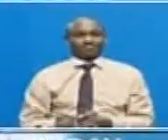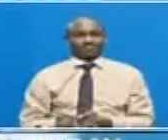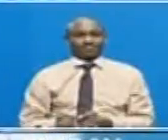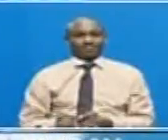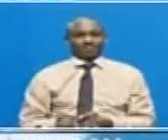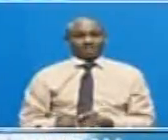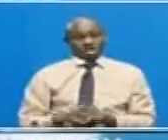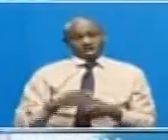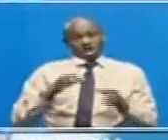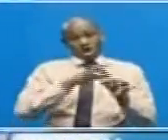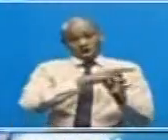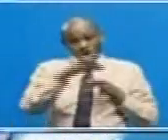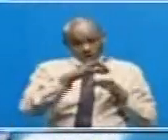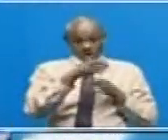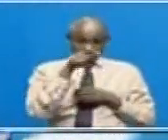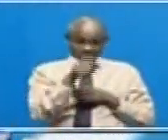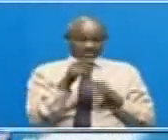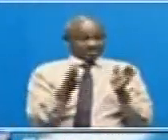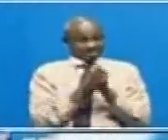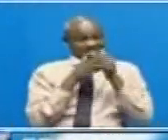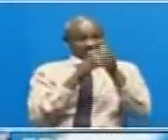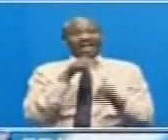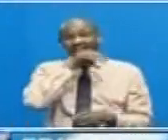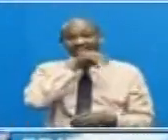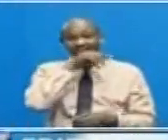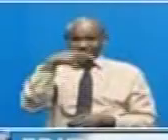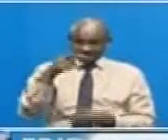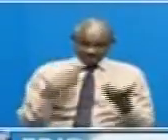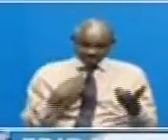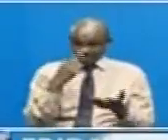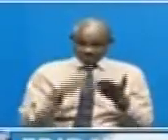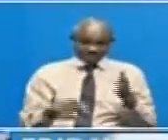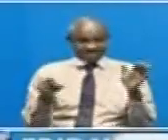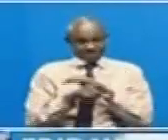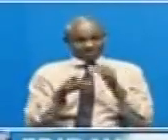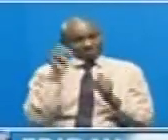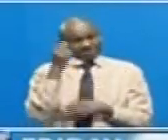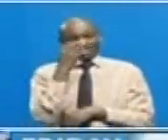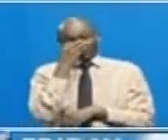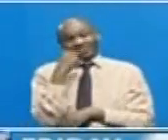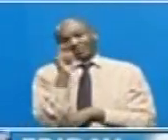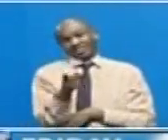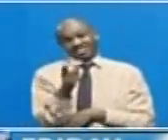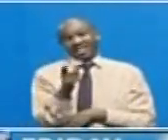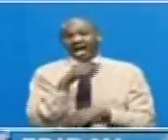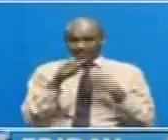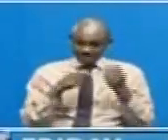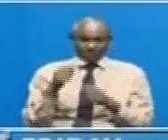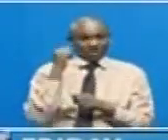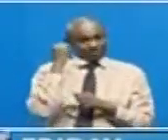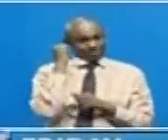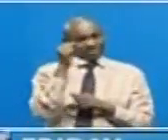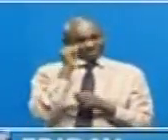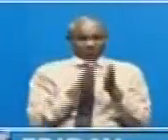The Coalition for Reforms and Democracy leader Raila Odinga has taken a swipe at Deputy President William Ruto over his